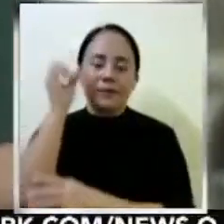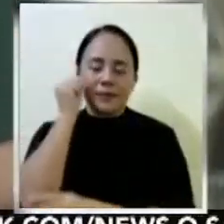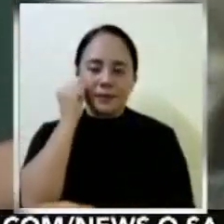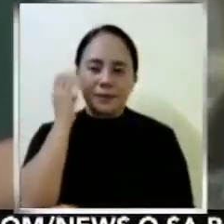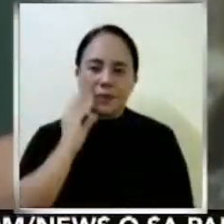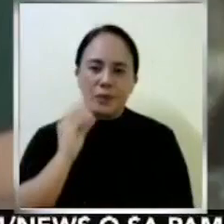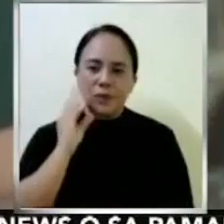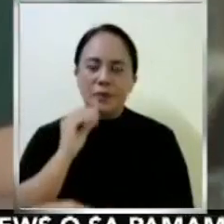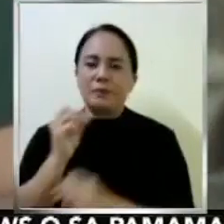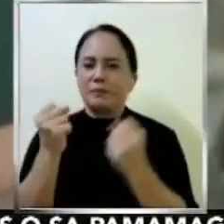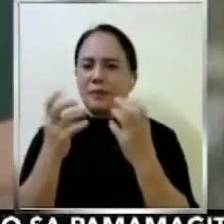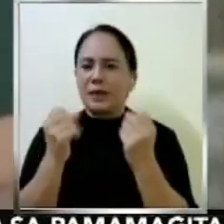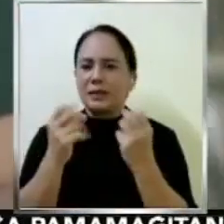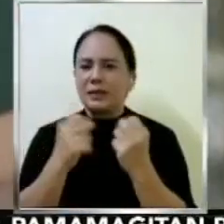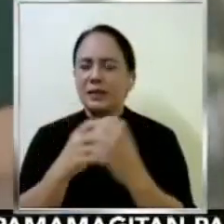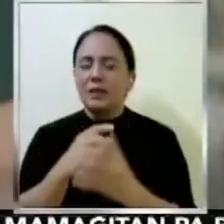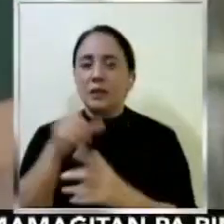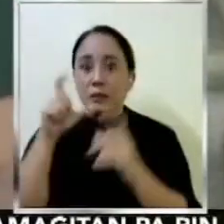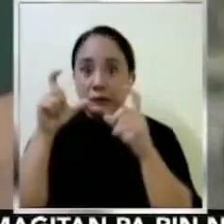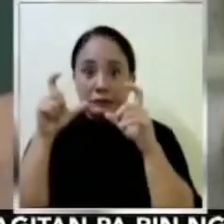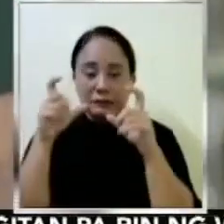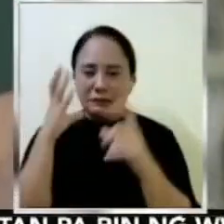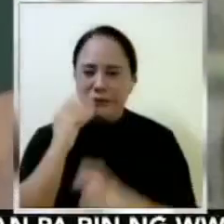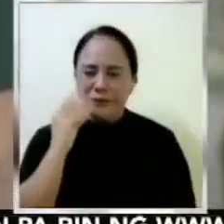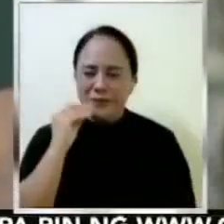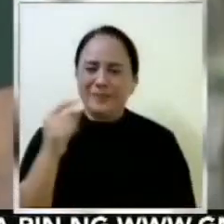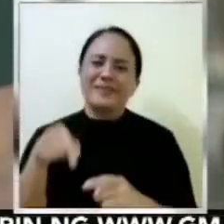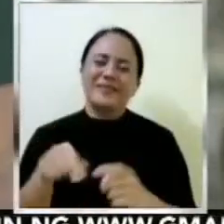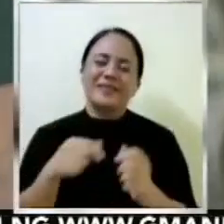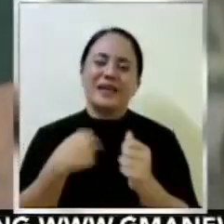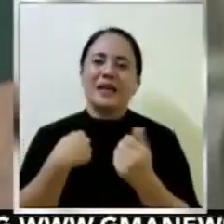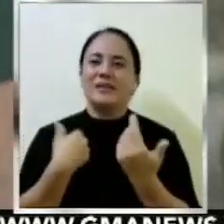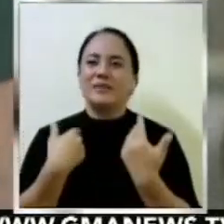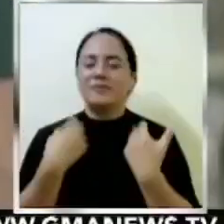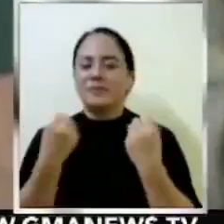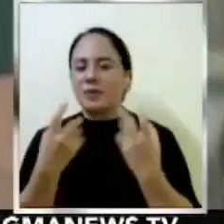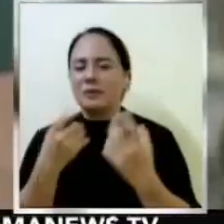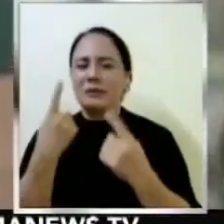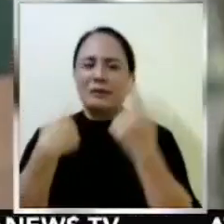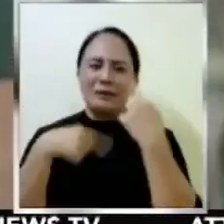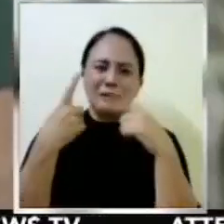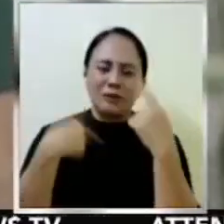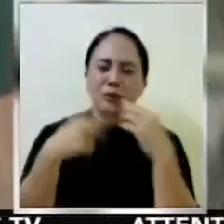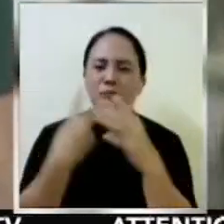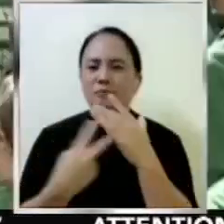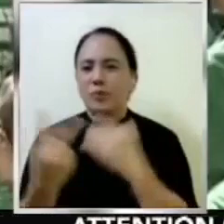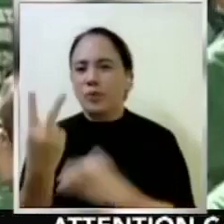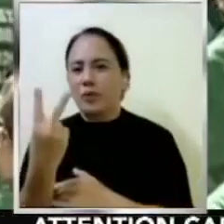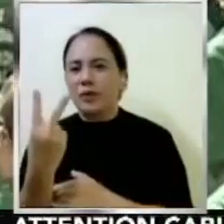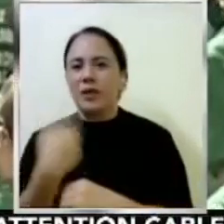sleepless nights, as well as days filled with tears of both grief and joy.